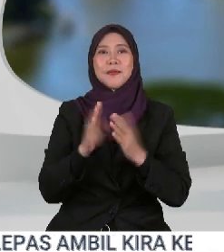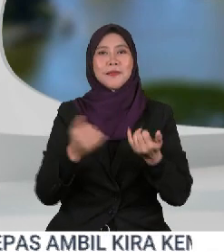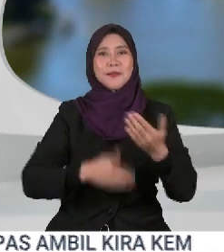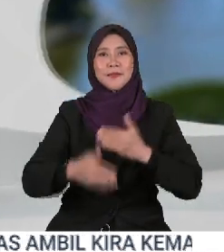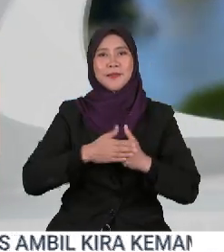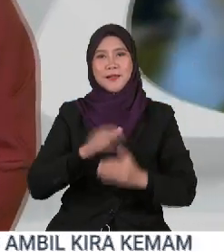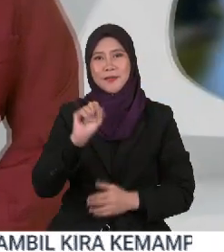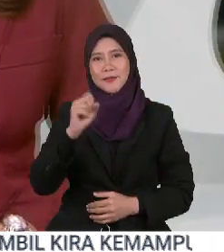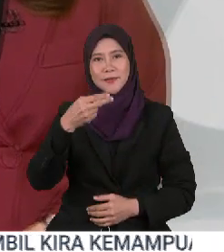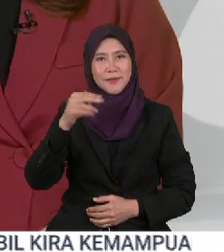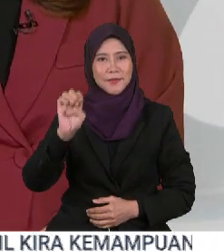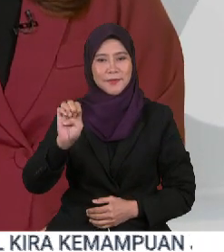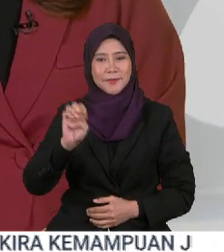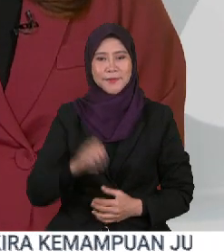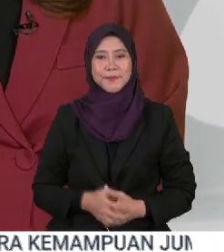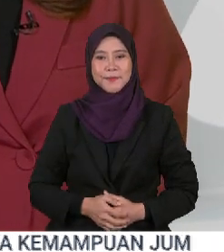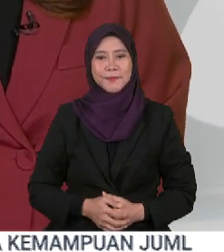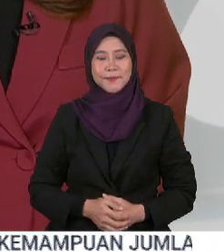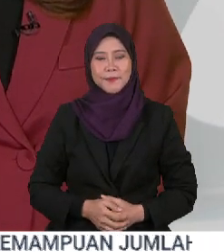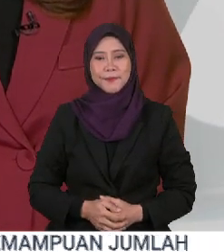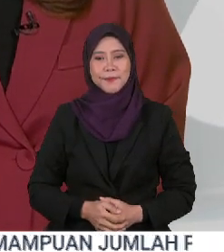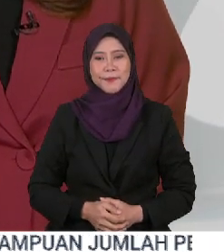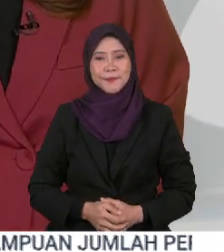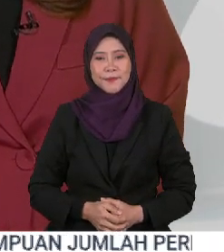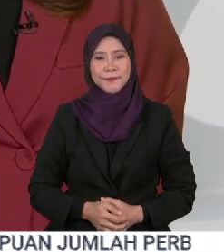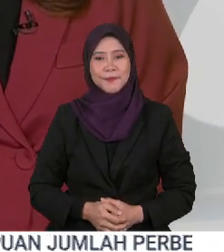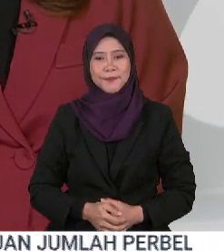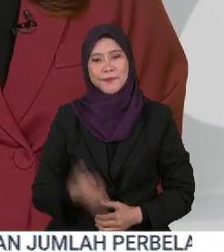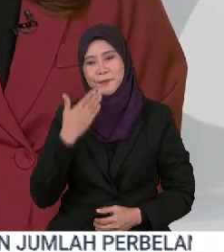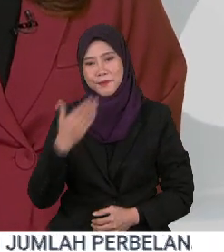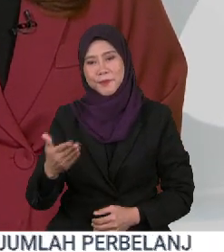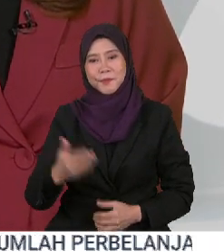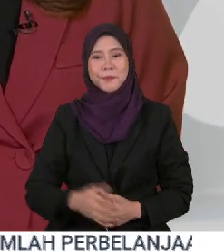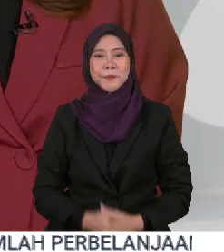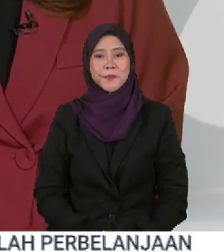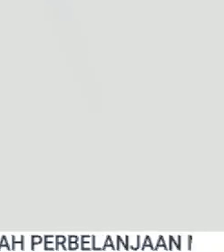Sahih untuk berita seterusnya. Silakan. Baik, V, terima kasih.